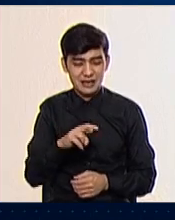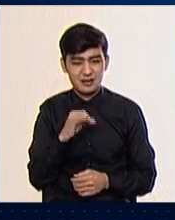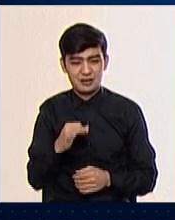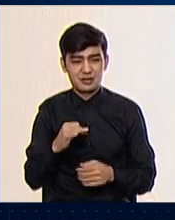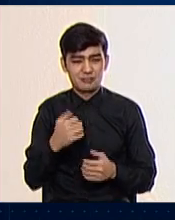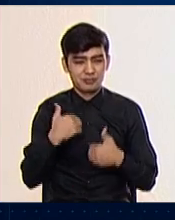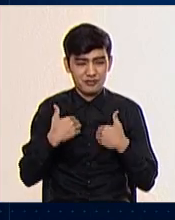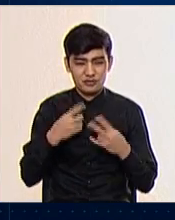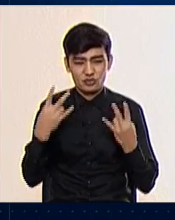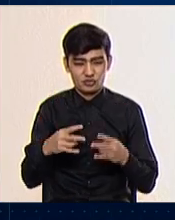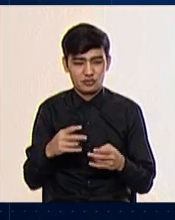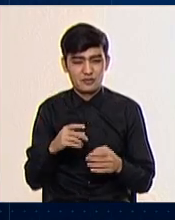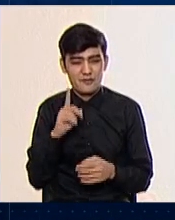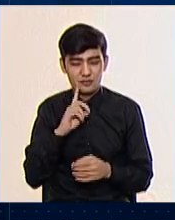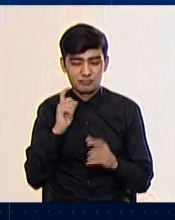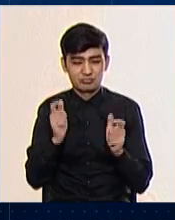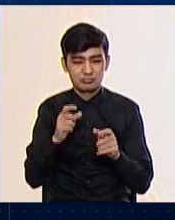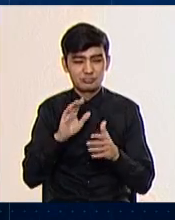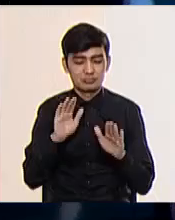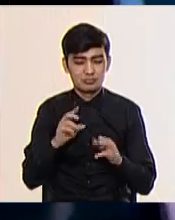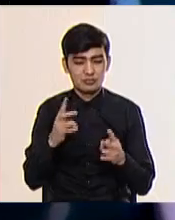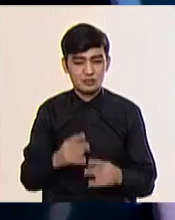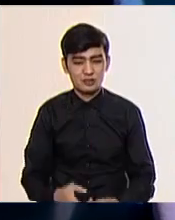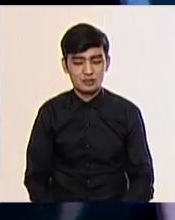с принятием такого решения. Оскар?